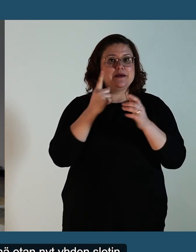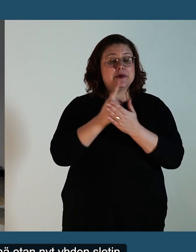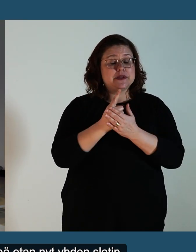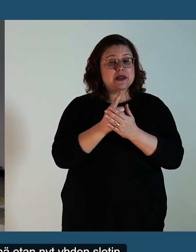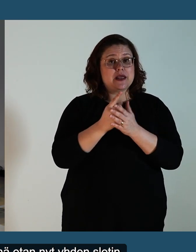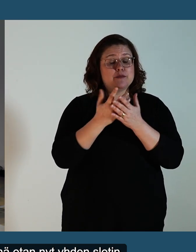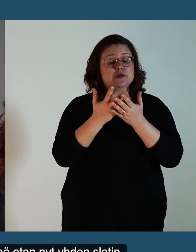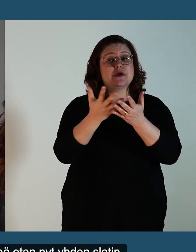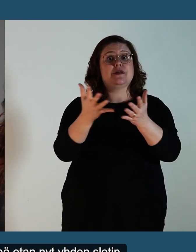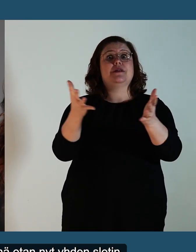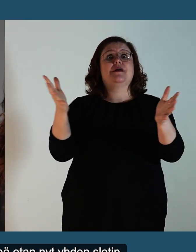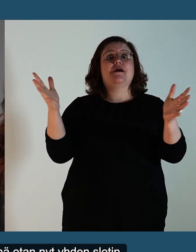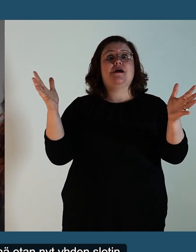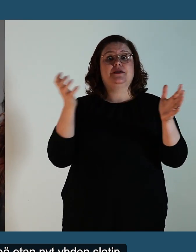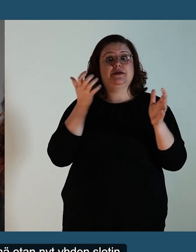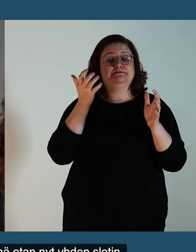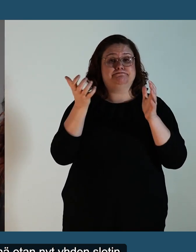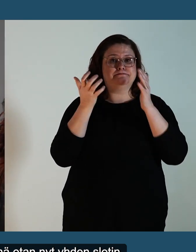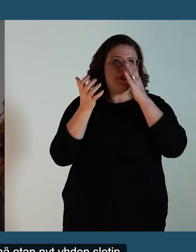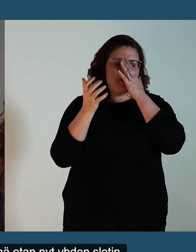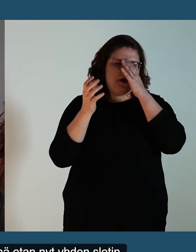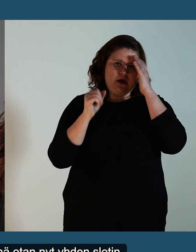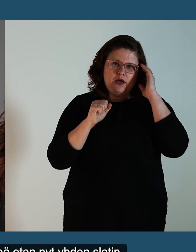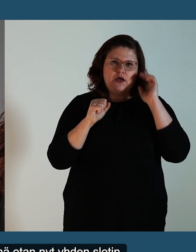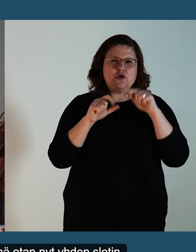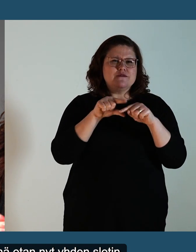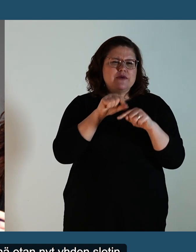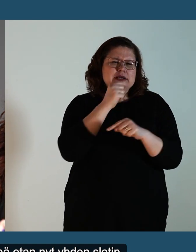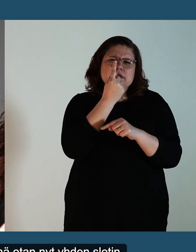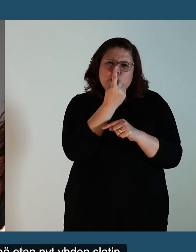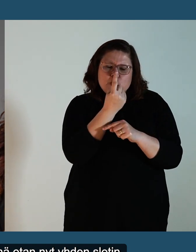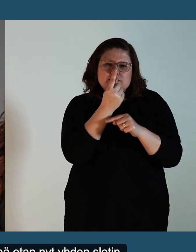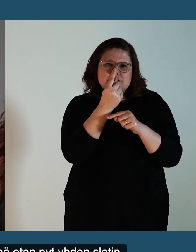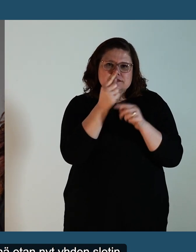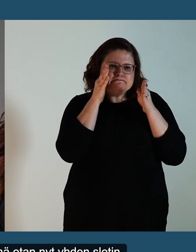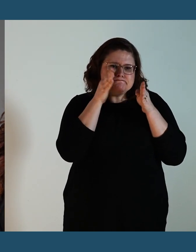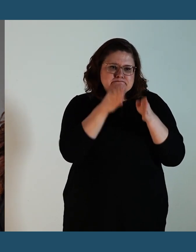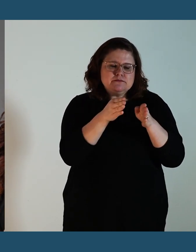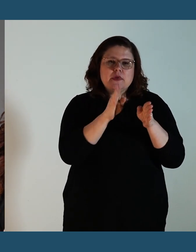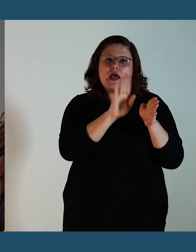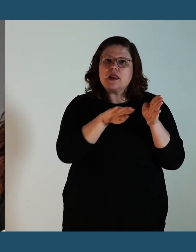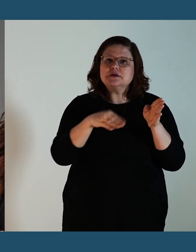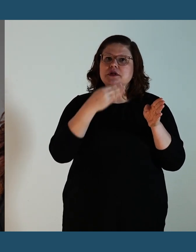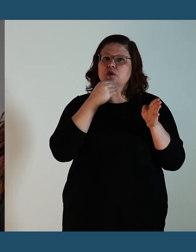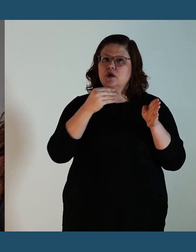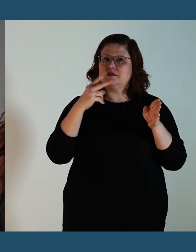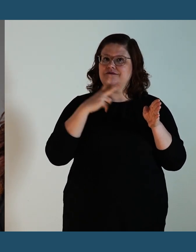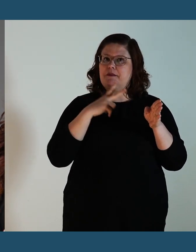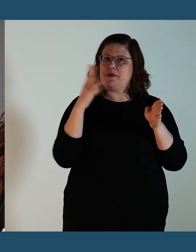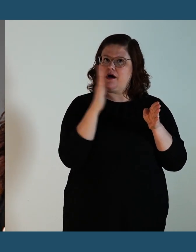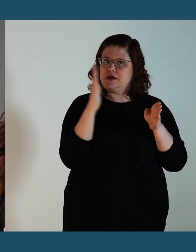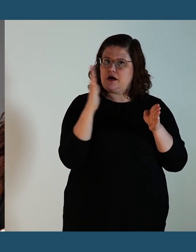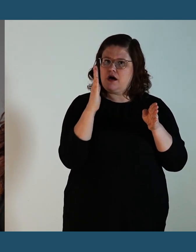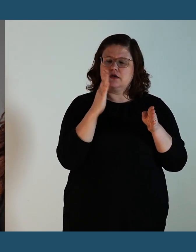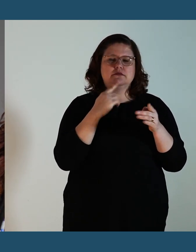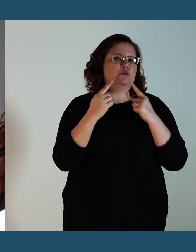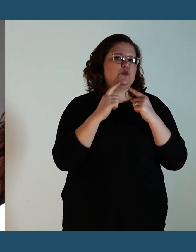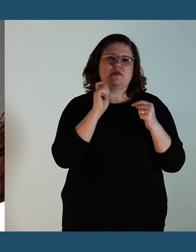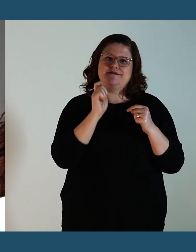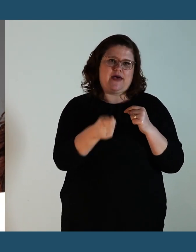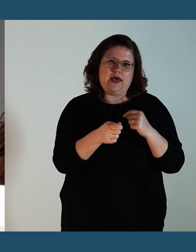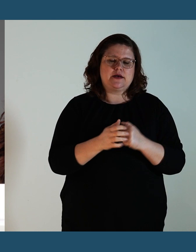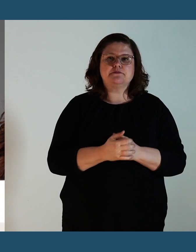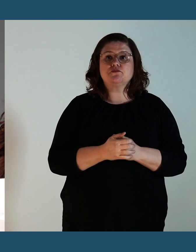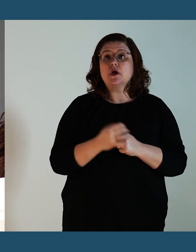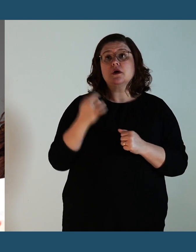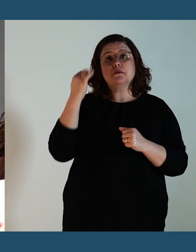valtava kysymys. Mä otan nyt yhden slotin tästä, eli lasten ja nuorten vapaa-ajan, josta harvoin puhutaan. Me ajatellaan jotenkin,